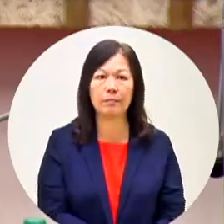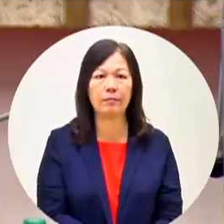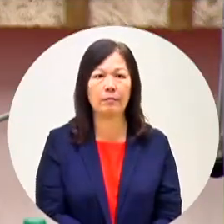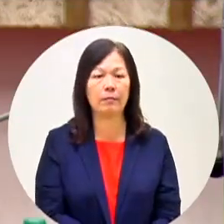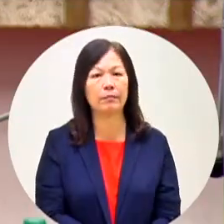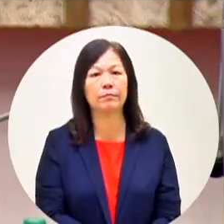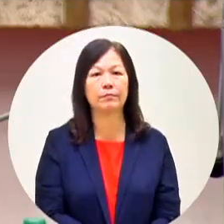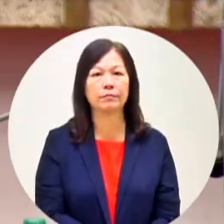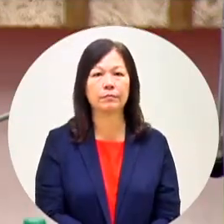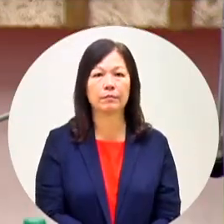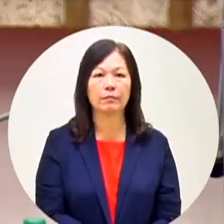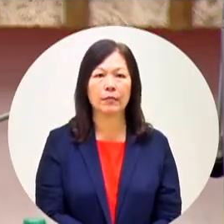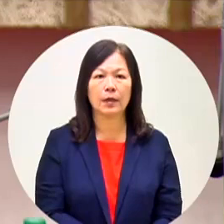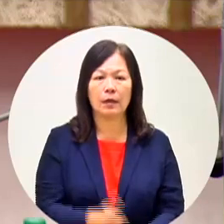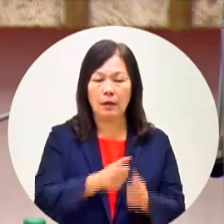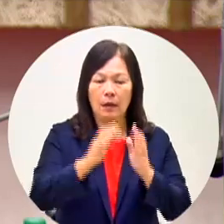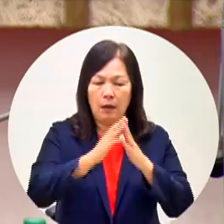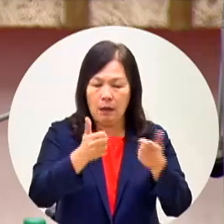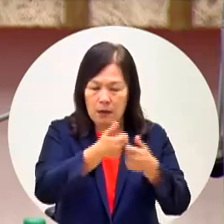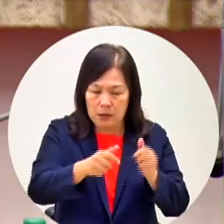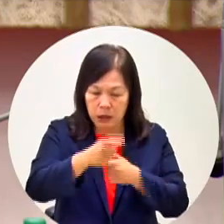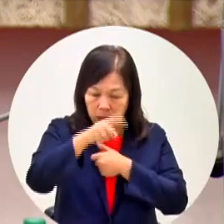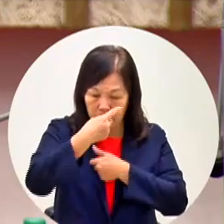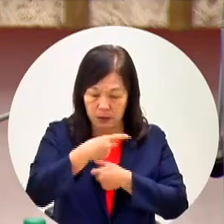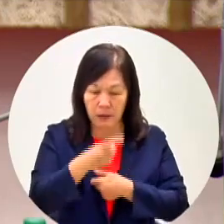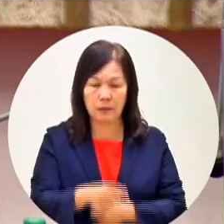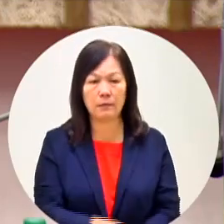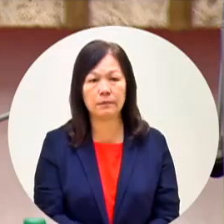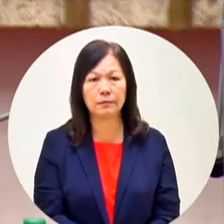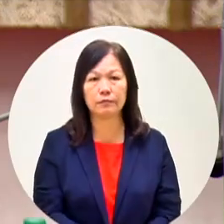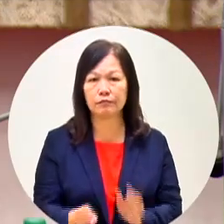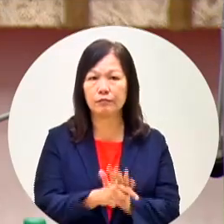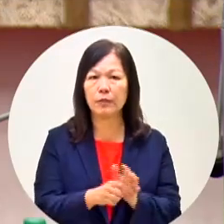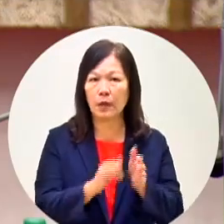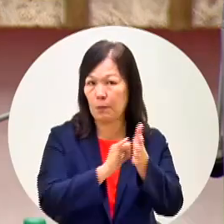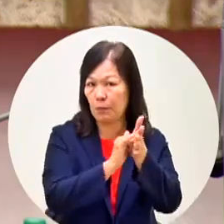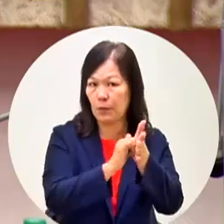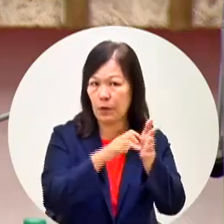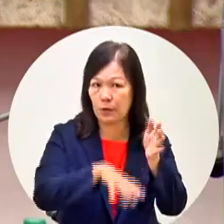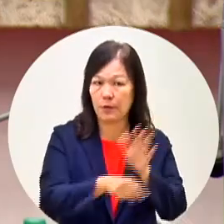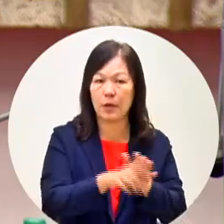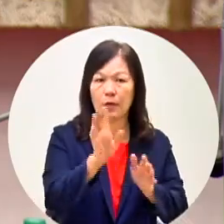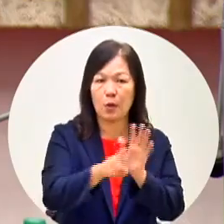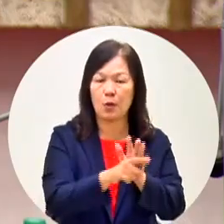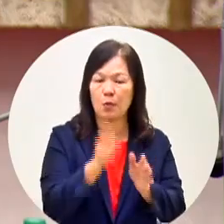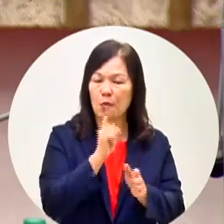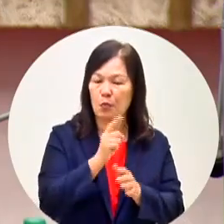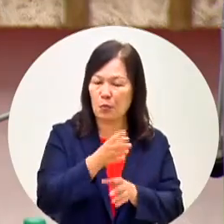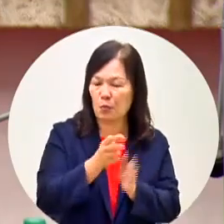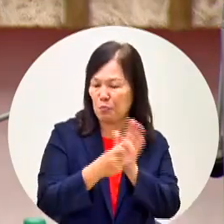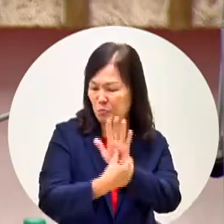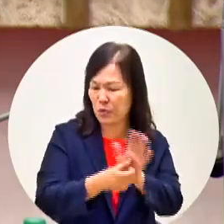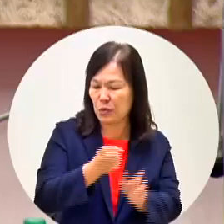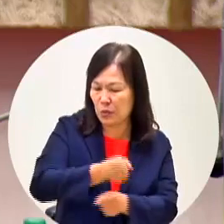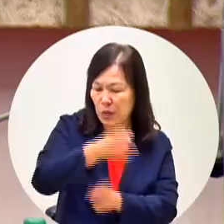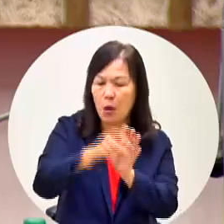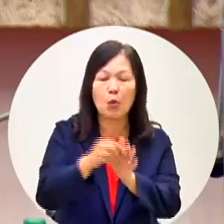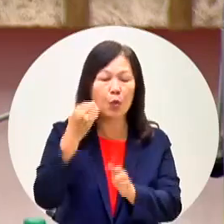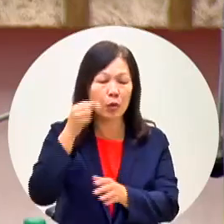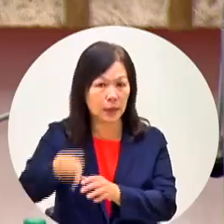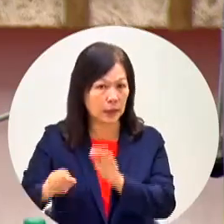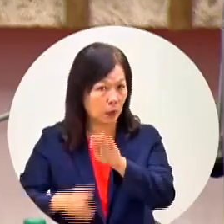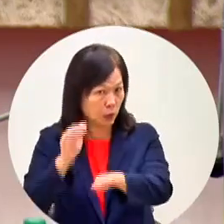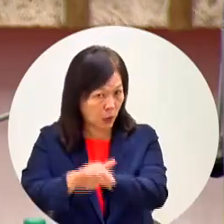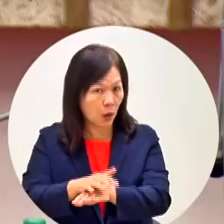教。在纽约里头有一句经典的名言：如果你能够在这里成功，你就可以在全世界都成